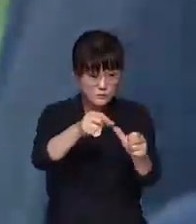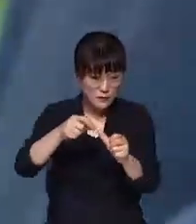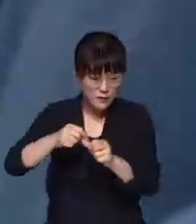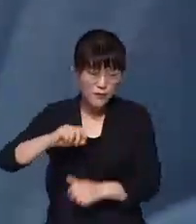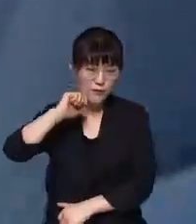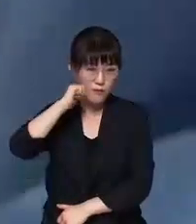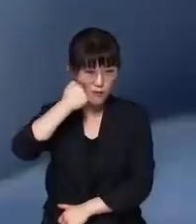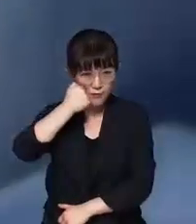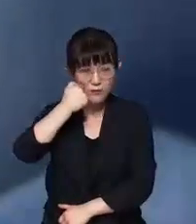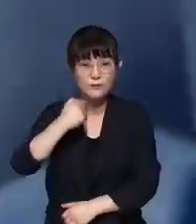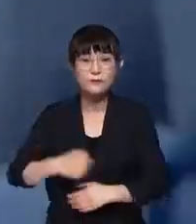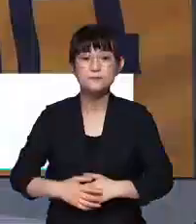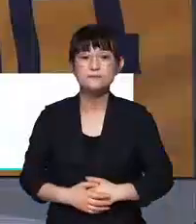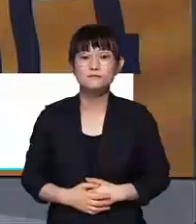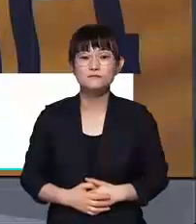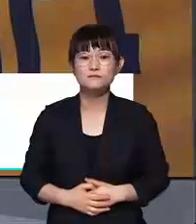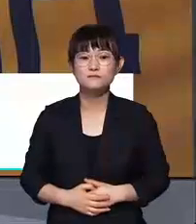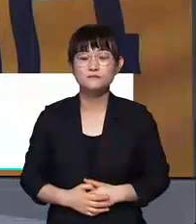지적했습니다.